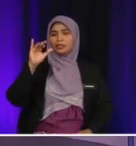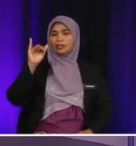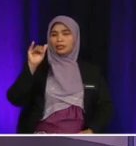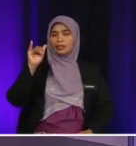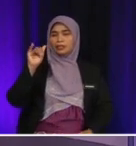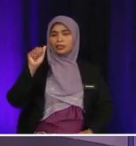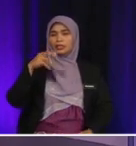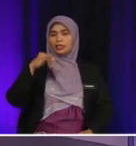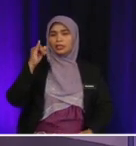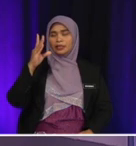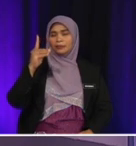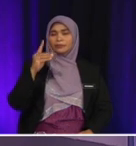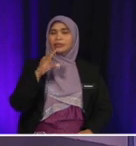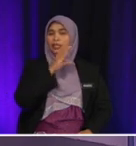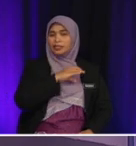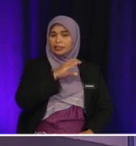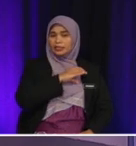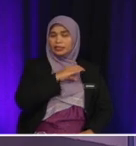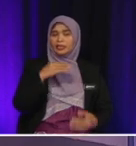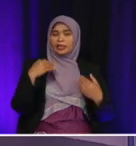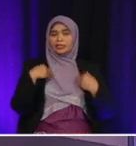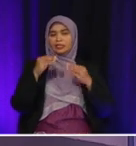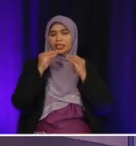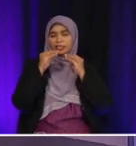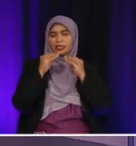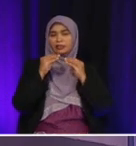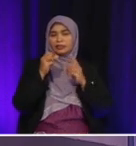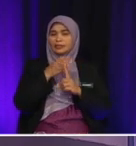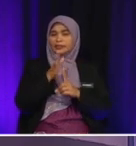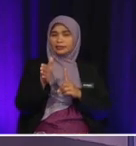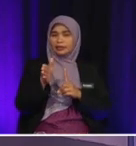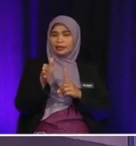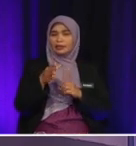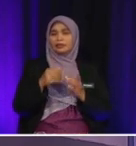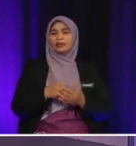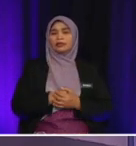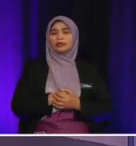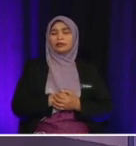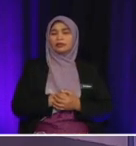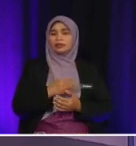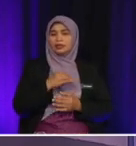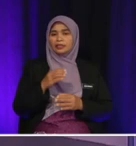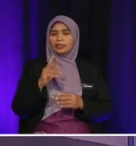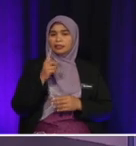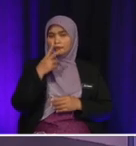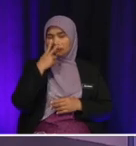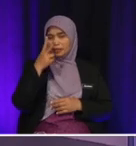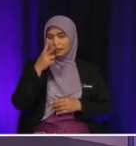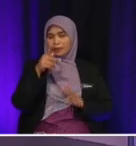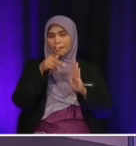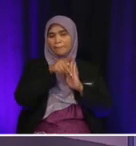ciri-ciri ciri-ciri ada di ajaran sesat ya apa ciri-ciri ajaran sesat dan kita tengok pula